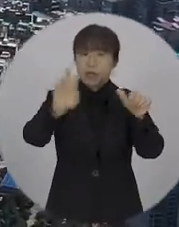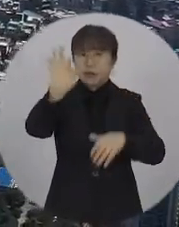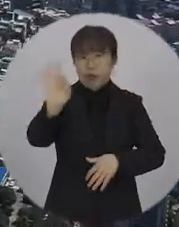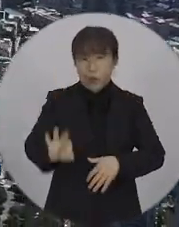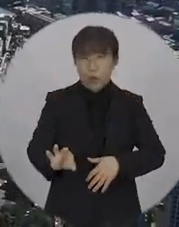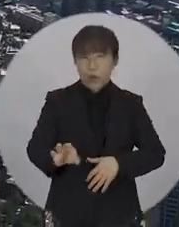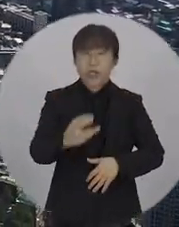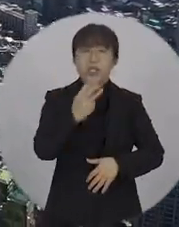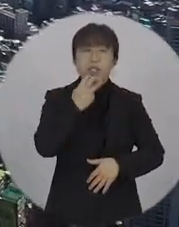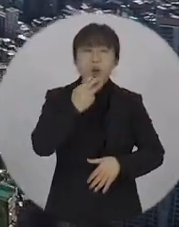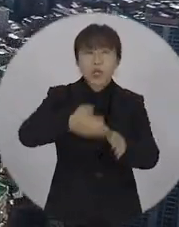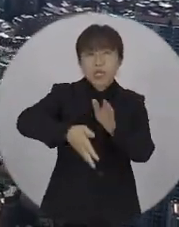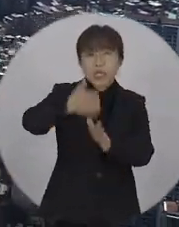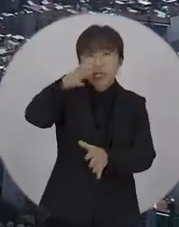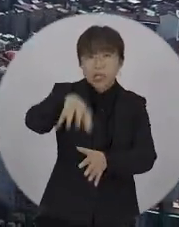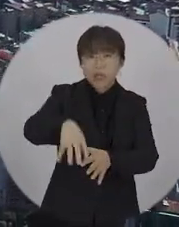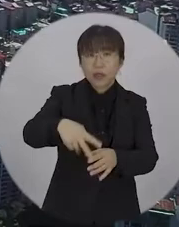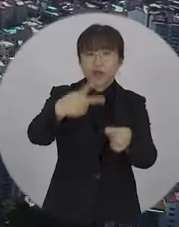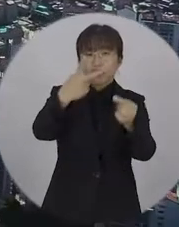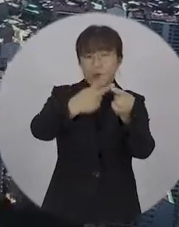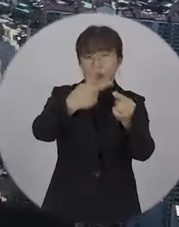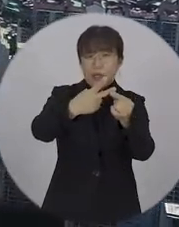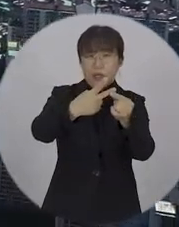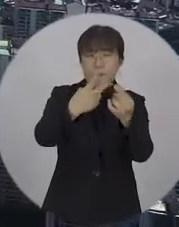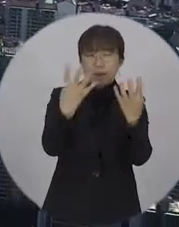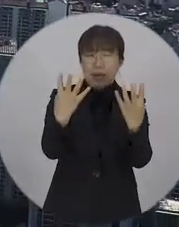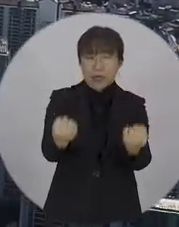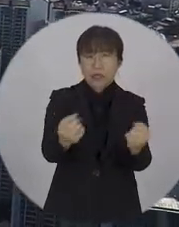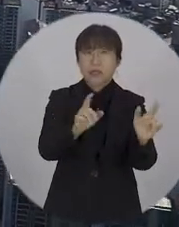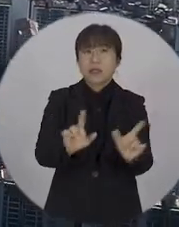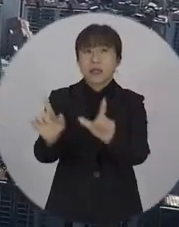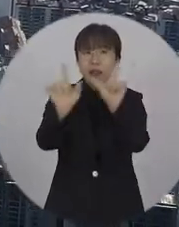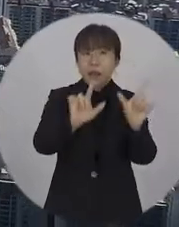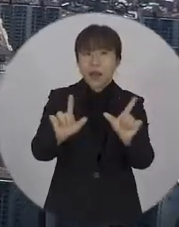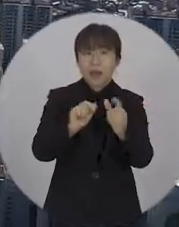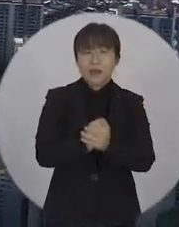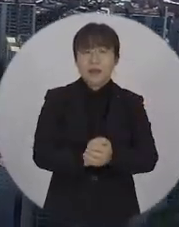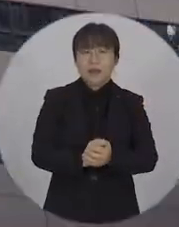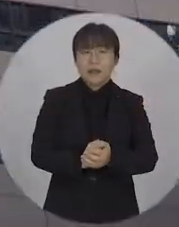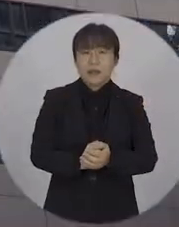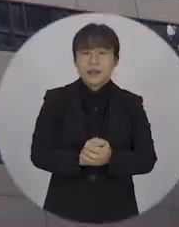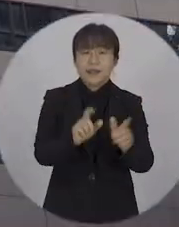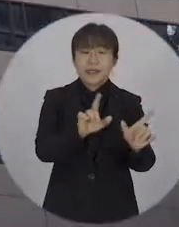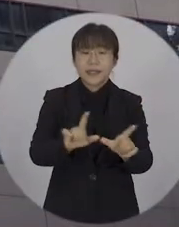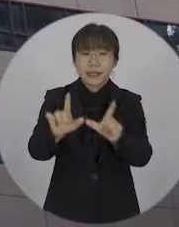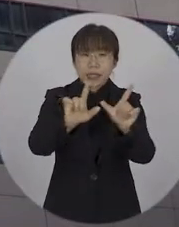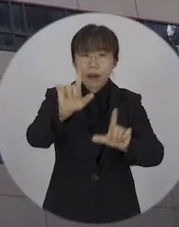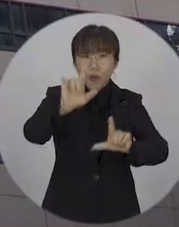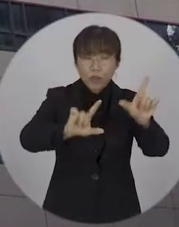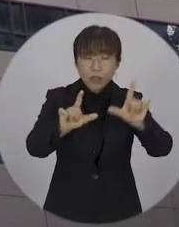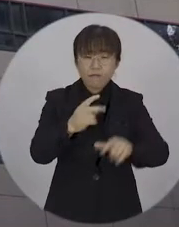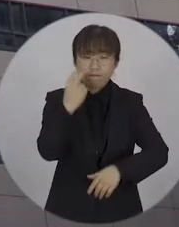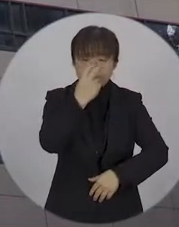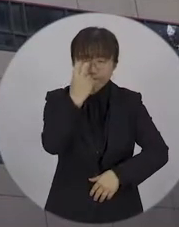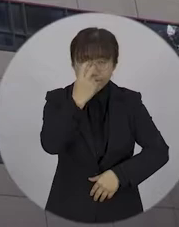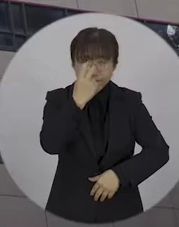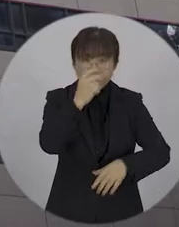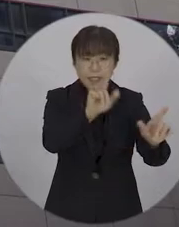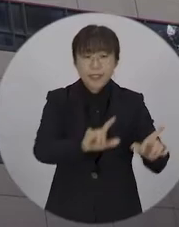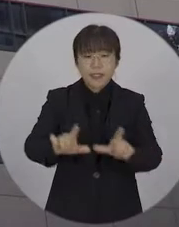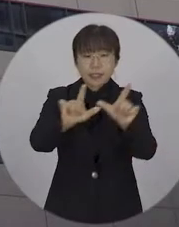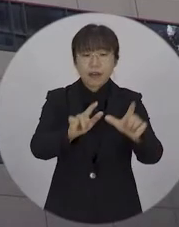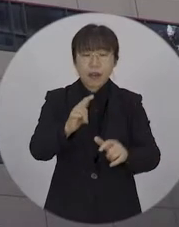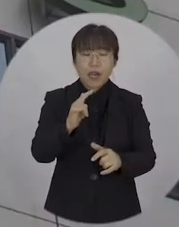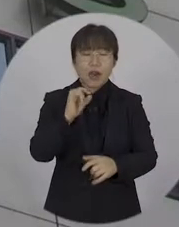서울시 25개 자치구 중에서 두 번째로 많습니다. 이에 강서구는 실제 생활 실태를 집중 조사해 생계